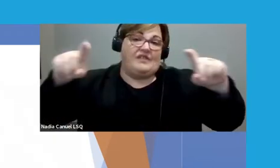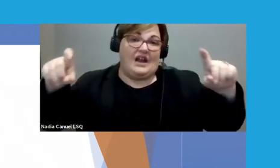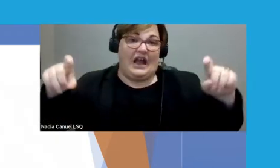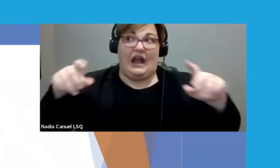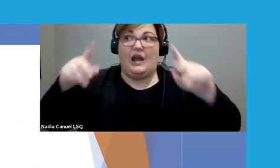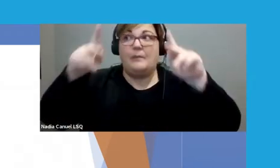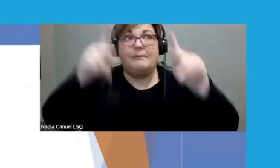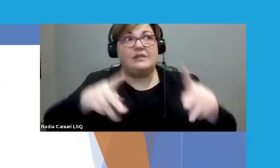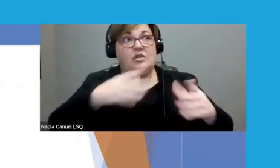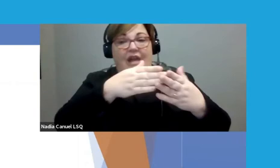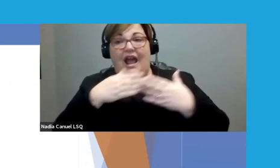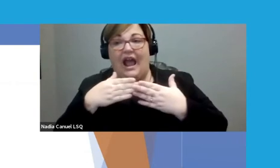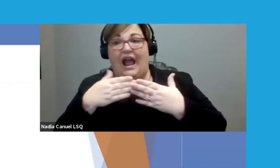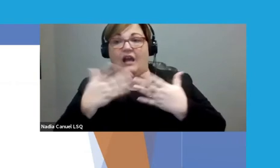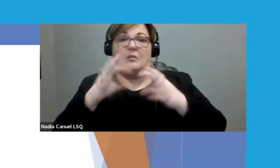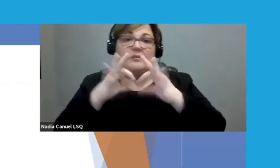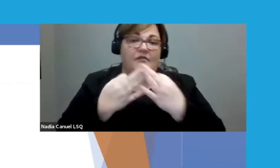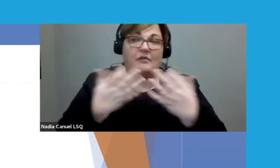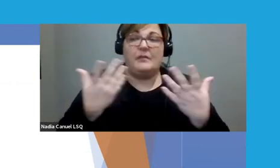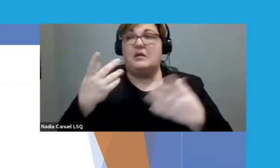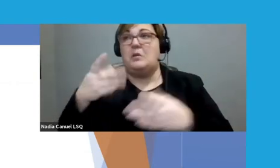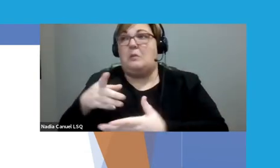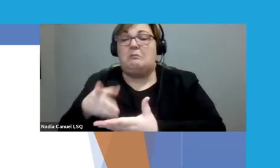aidants ou différents préposés.